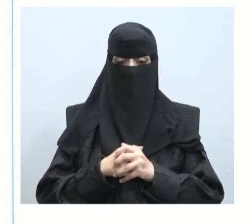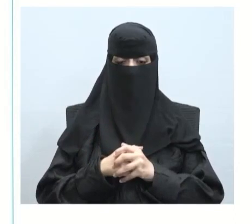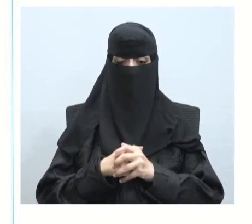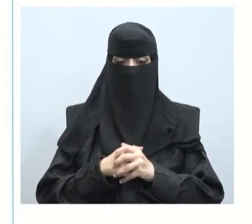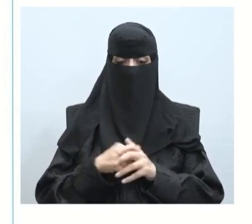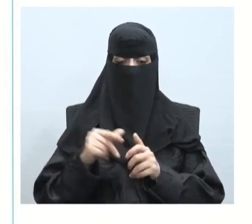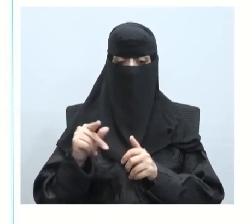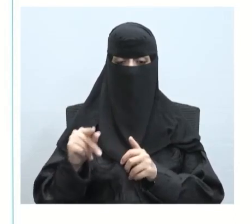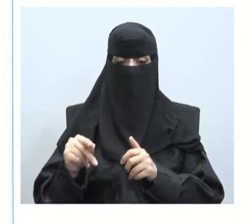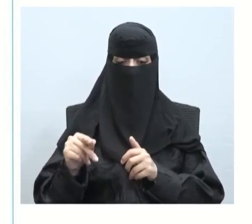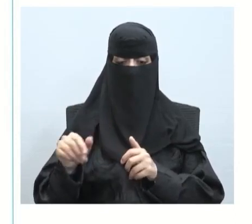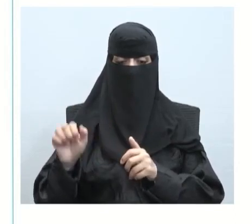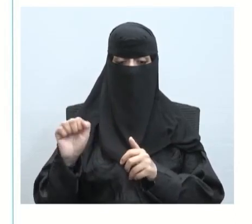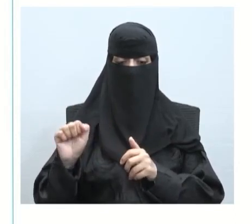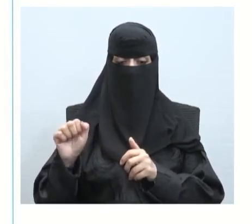باهو